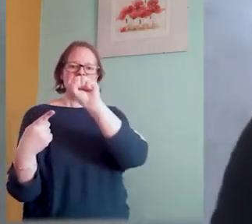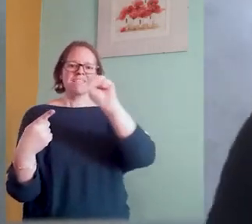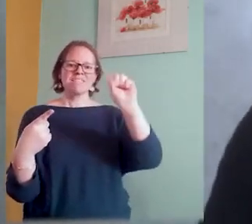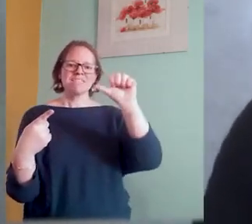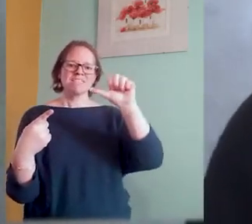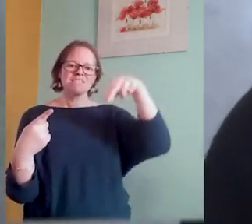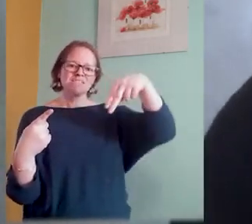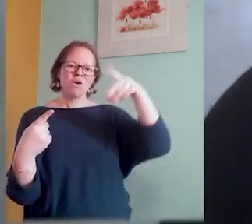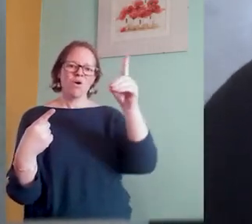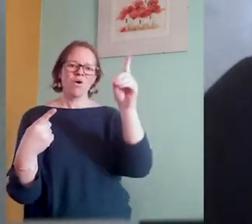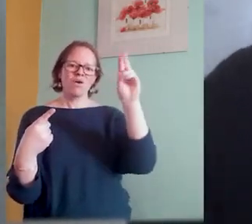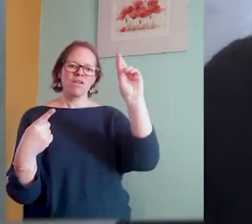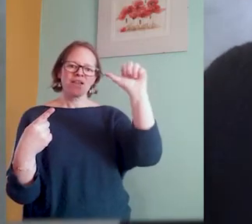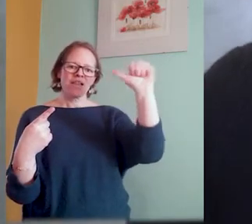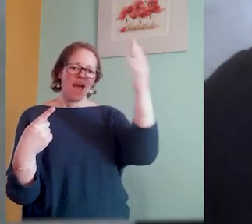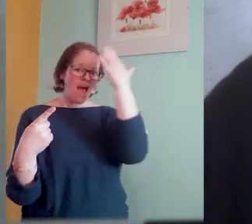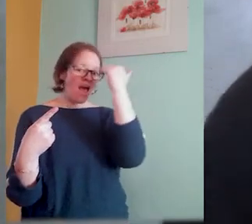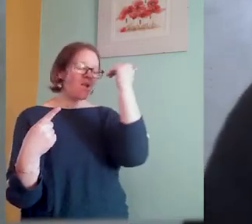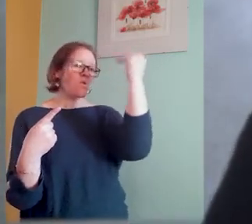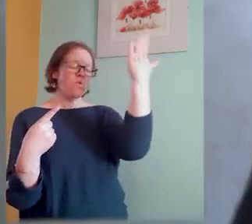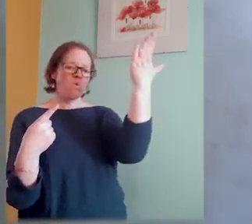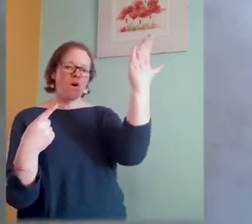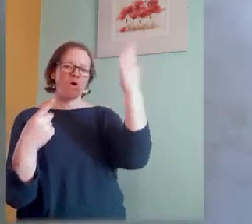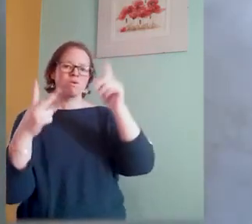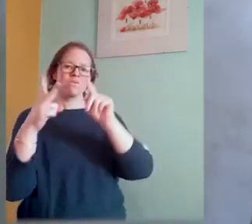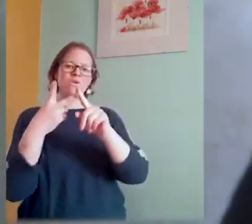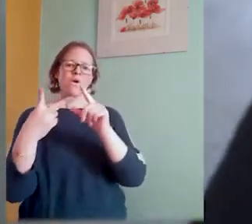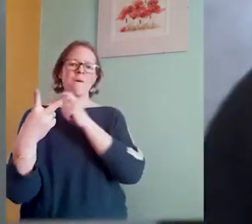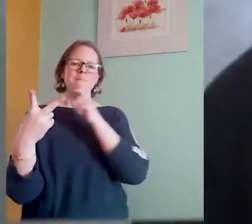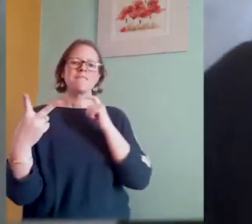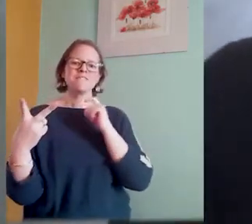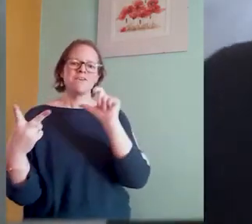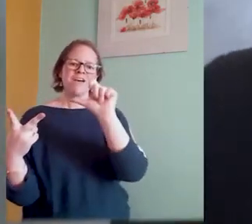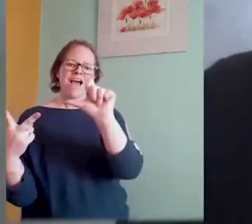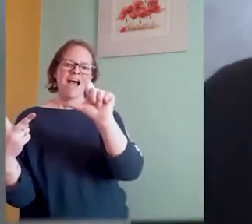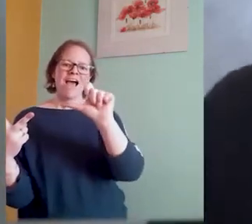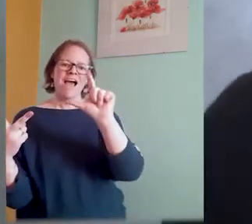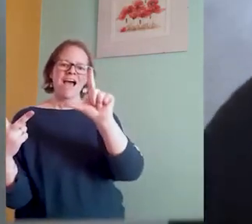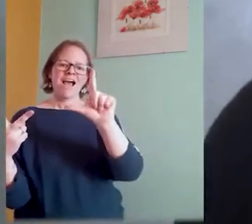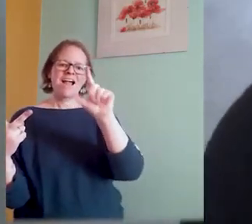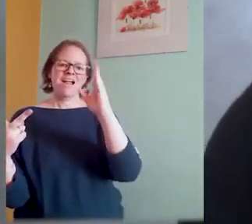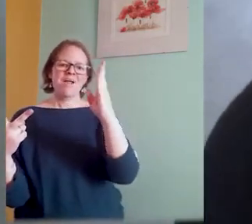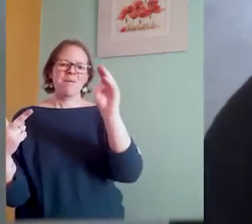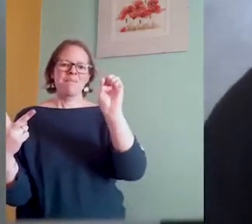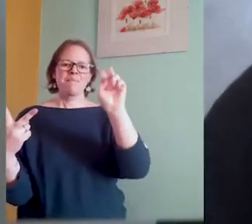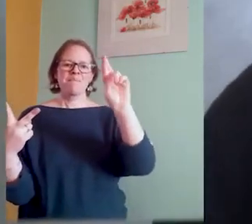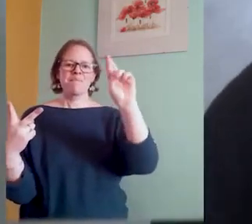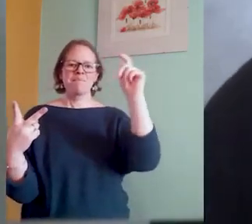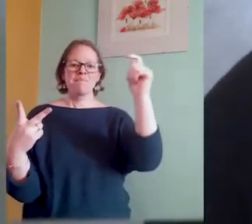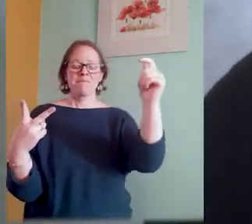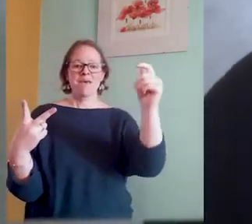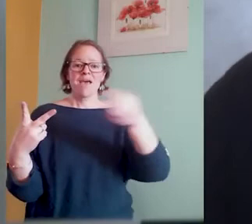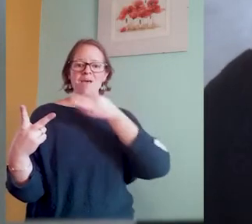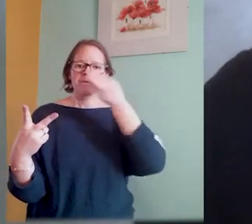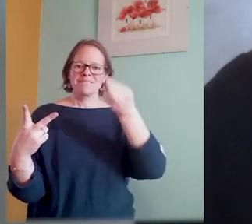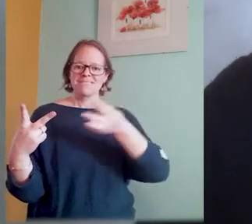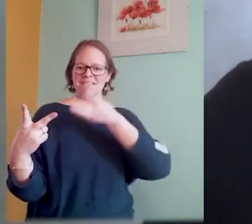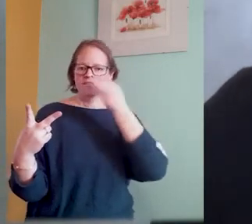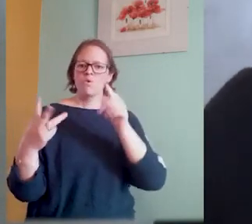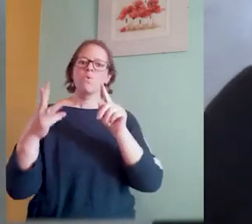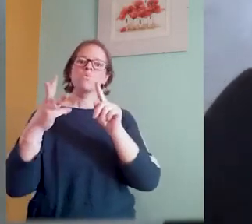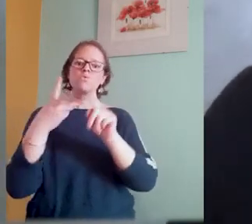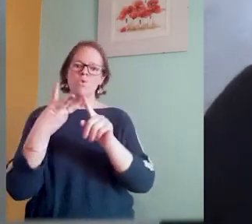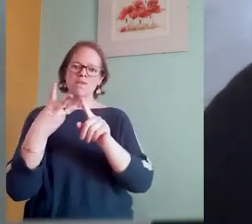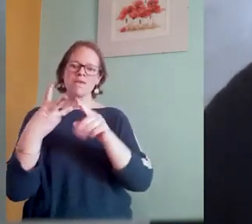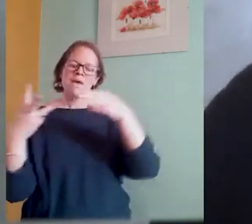amené par Alessandra. Le deuxième temps sera amené par le pasteur Albert, qui nous apportera une méditation. Et